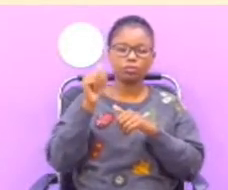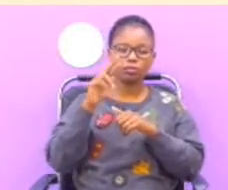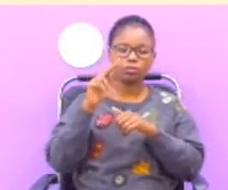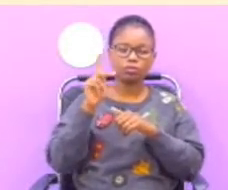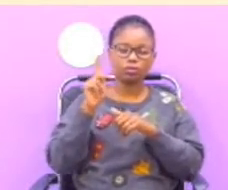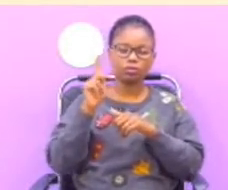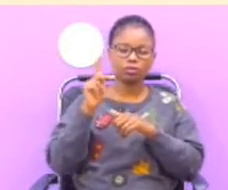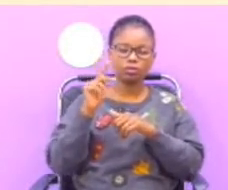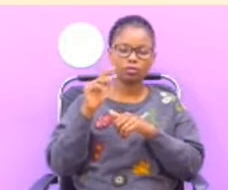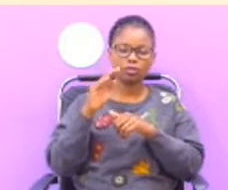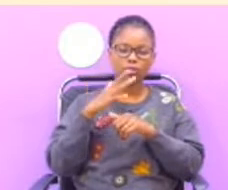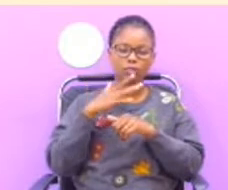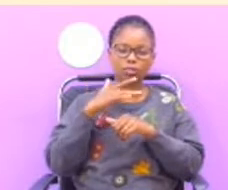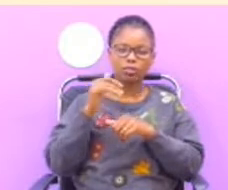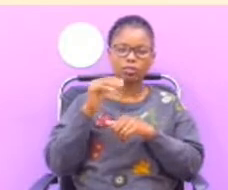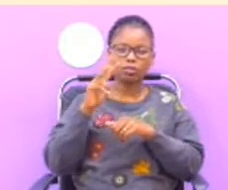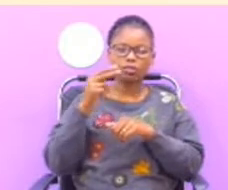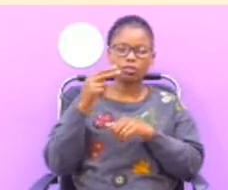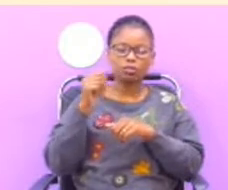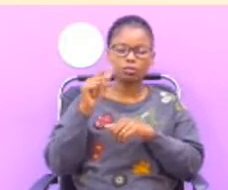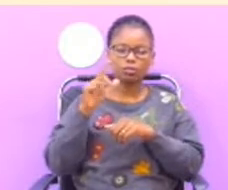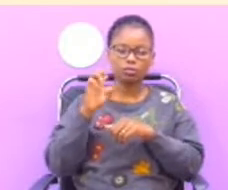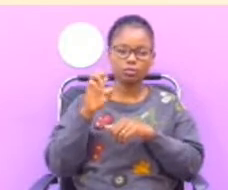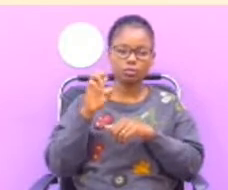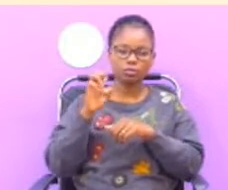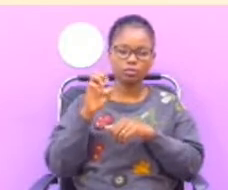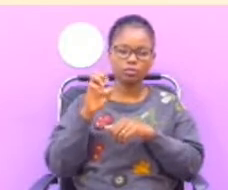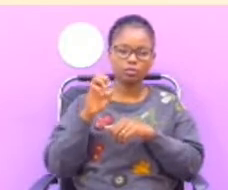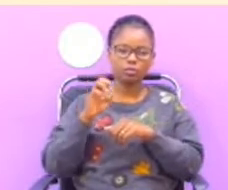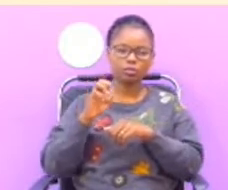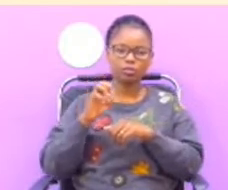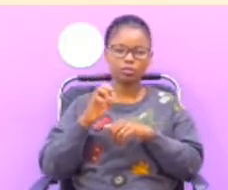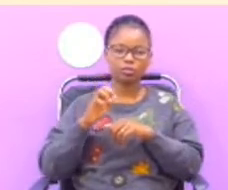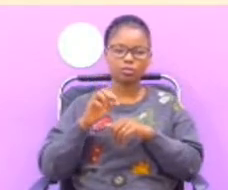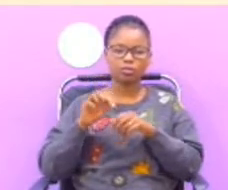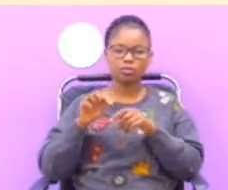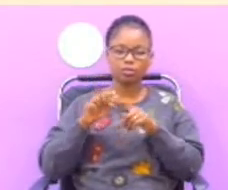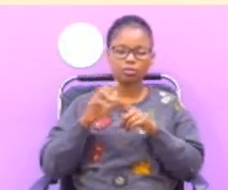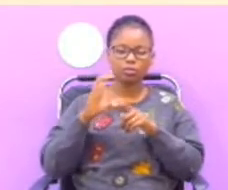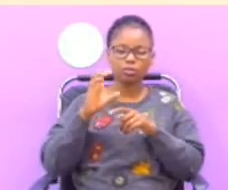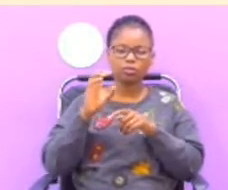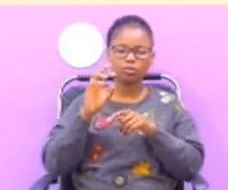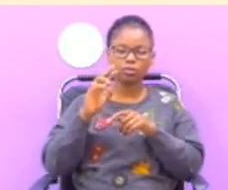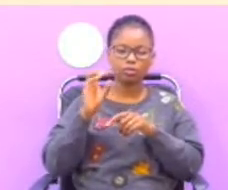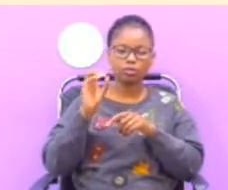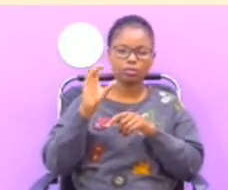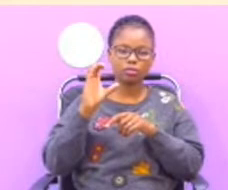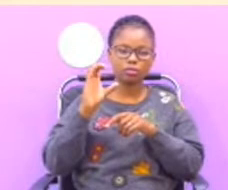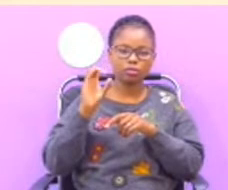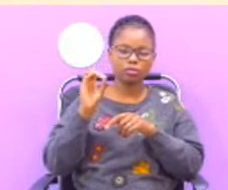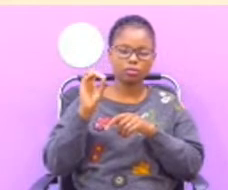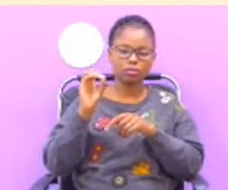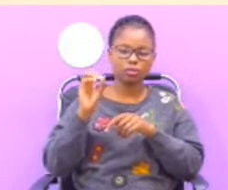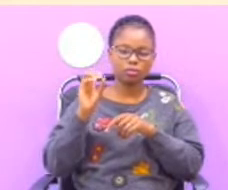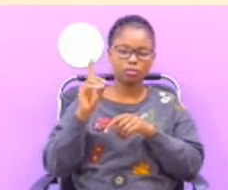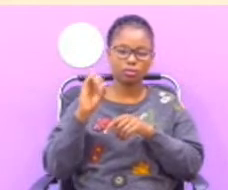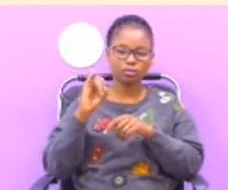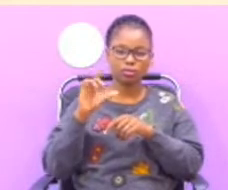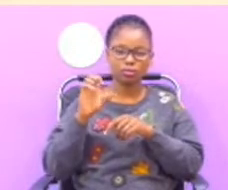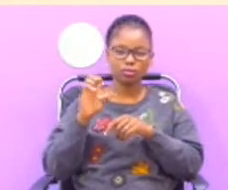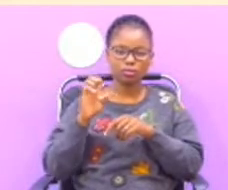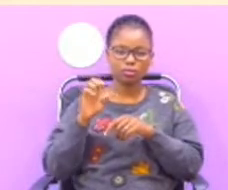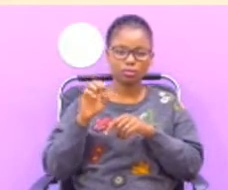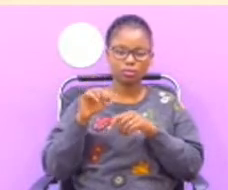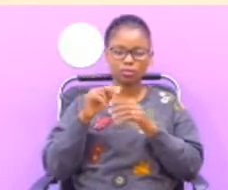nene na ndamathia king'ang'iri king'ang'io na kio no kigwete thiini wa ibuku riri ria Amosi na thiini wa maandiko-ini